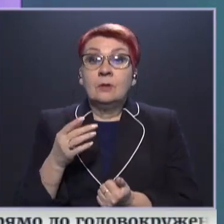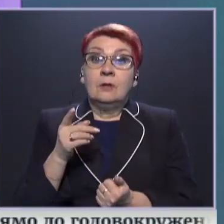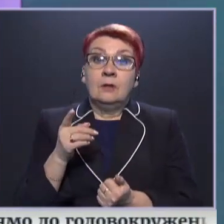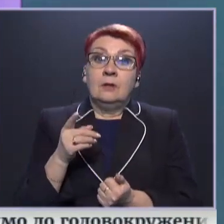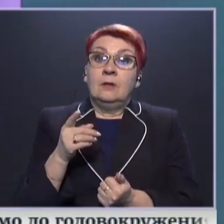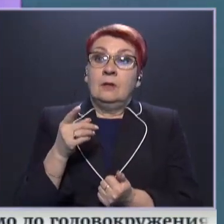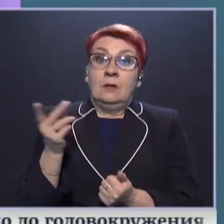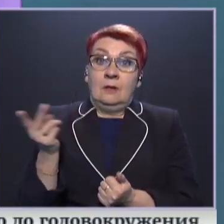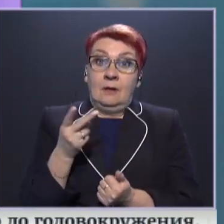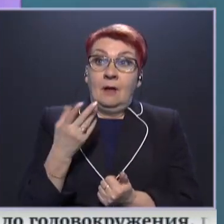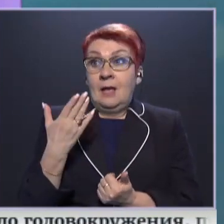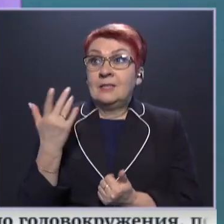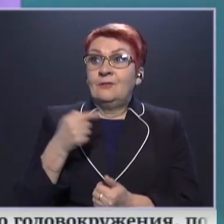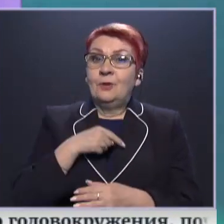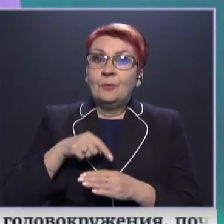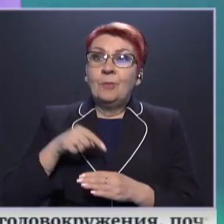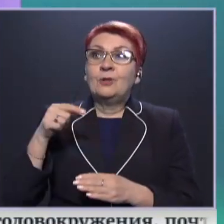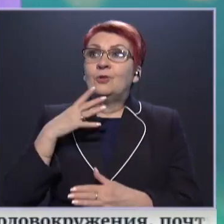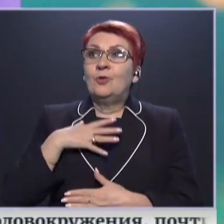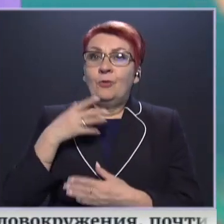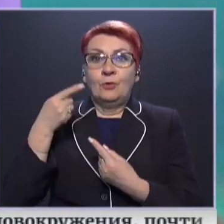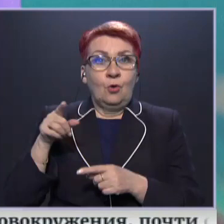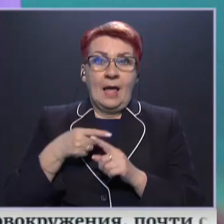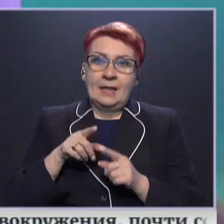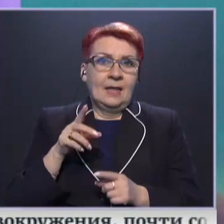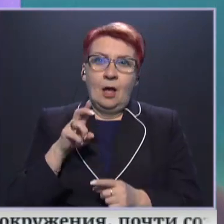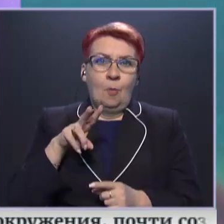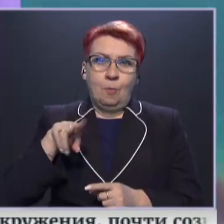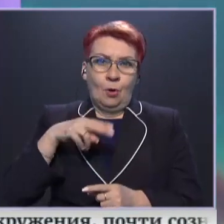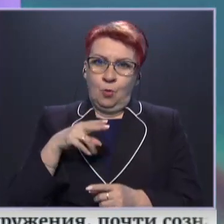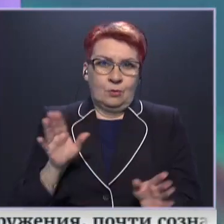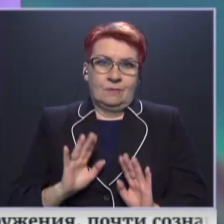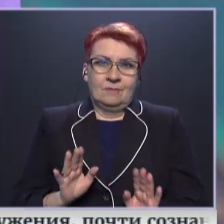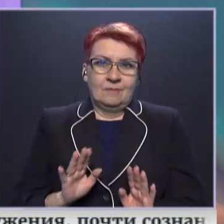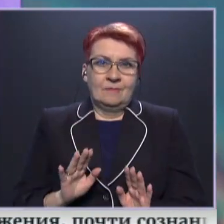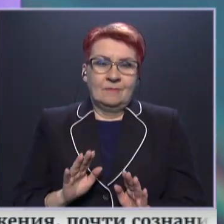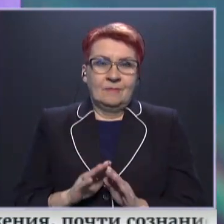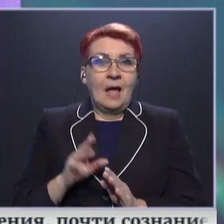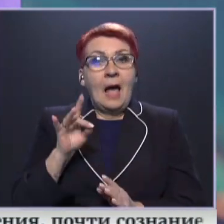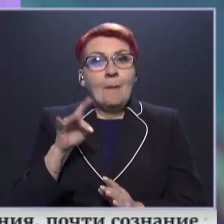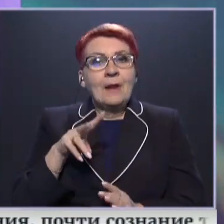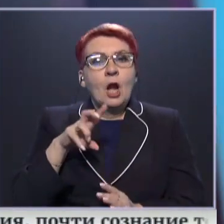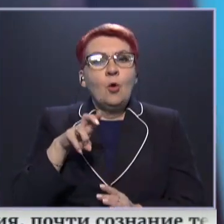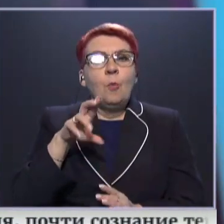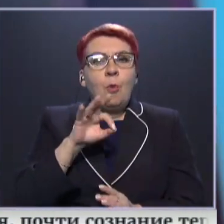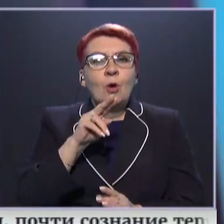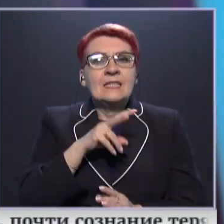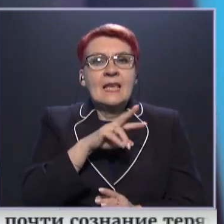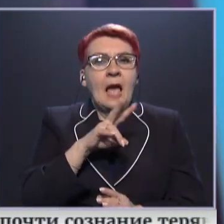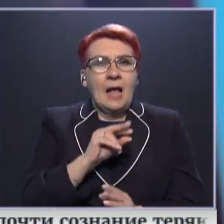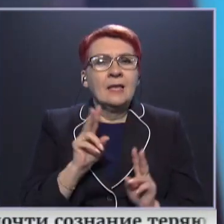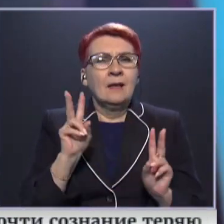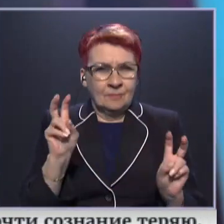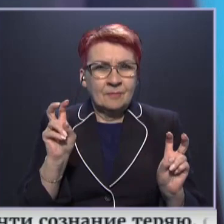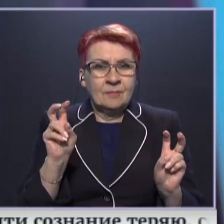кого будет взаимное чувство. Поэтому тогда это не будет ни блудом. Это прелюбодеянием это является только в том случае, если человек